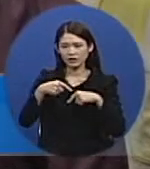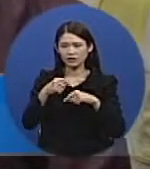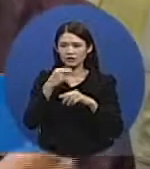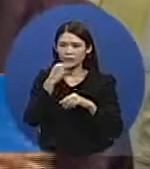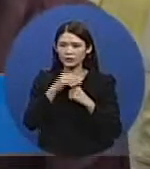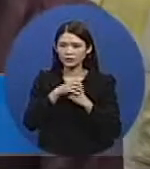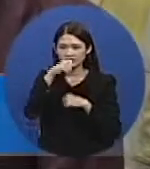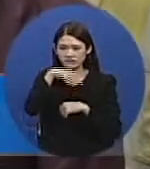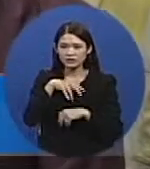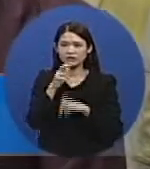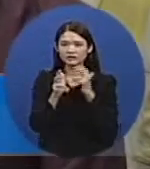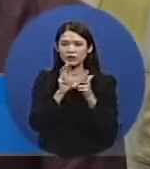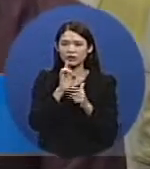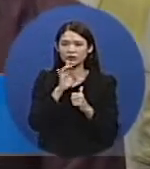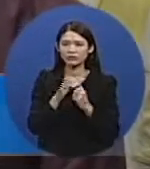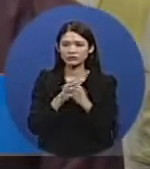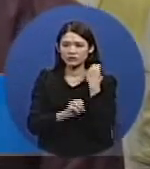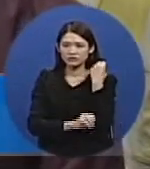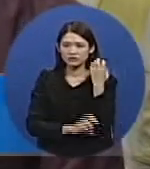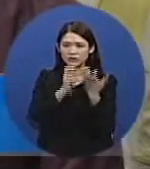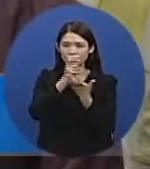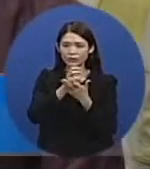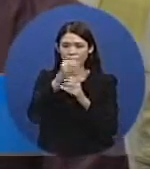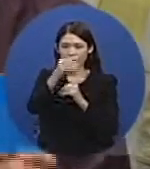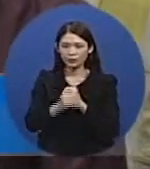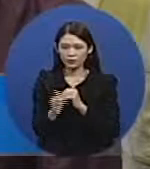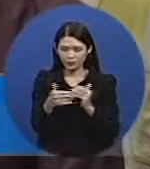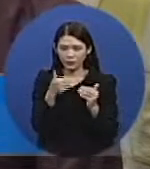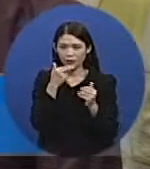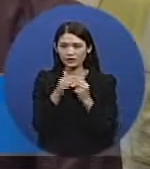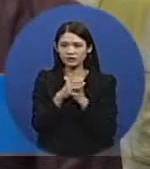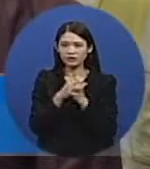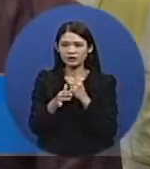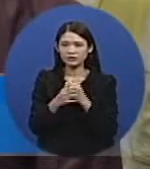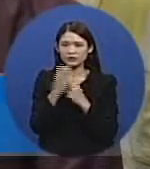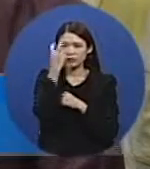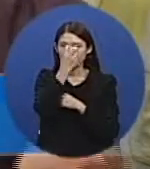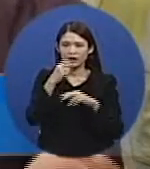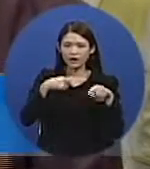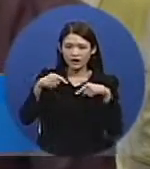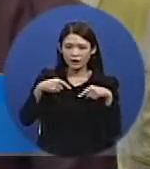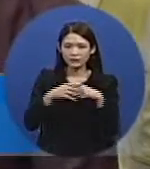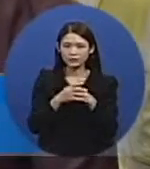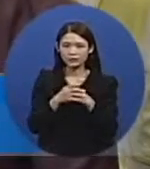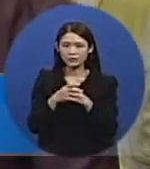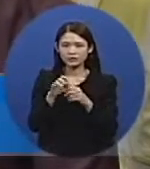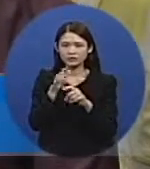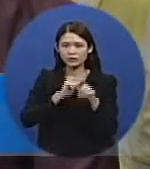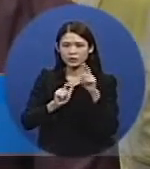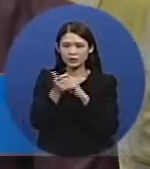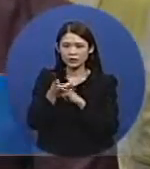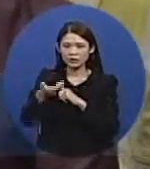뿐이고요. 그래서 근거 법률이 없는 게 가장 큰 문제고요. 근거 법률이 없다 보니까 관리 감독이나 질적인 도모를